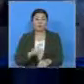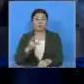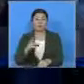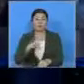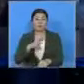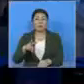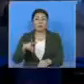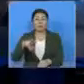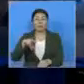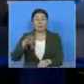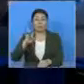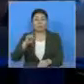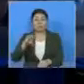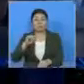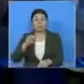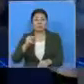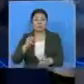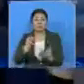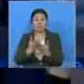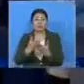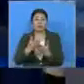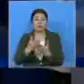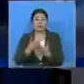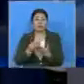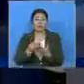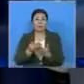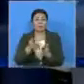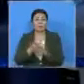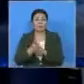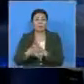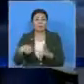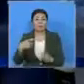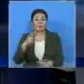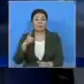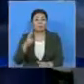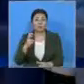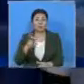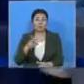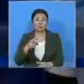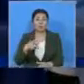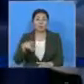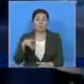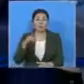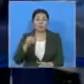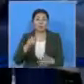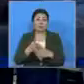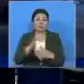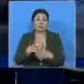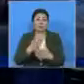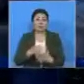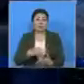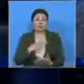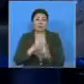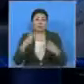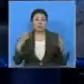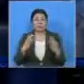несі құны, жобаның құны. Биылғы жылы 1,2 миллиард бөлінген. Қазіргі күнге мына мердігер мекеме Казкомсервис